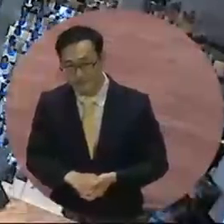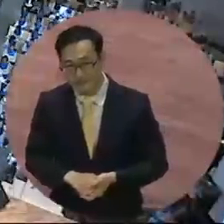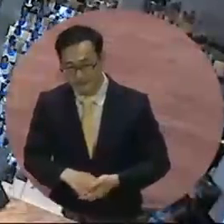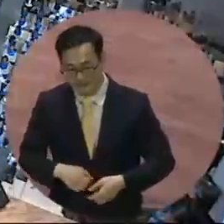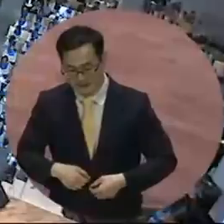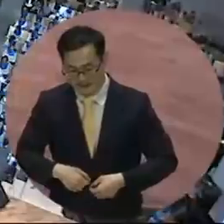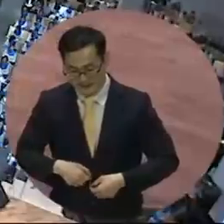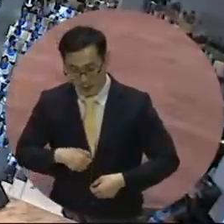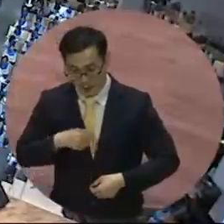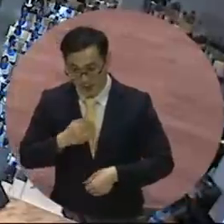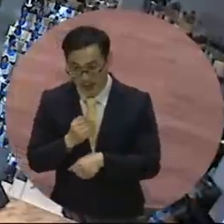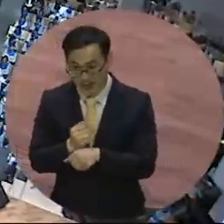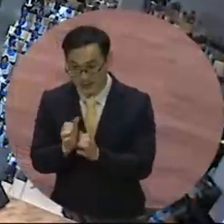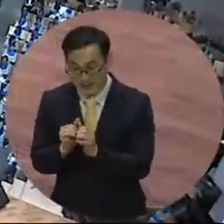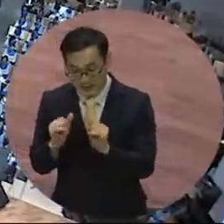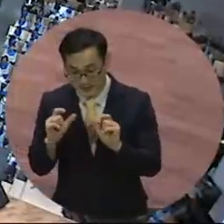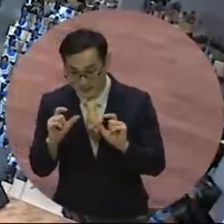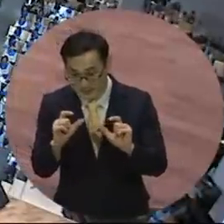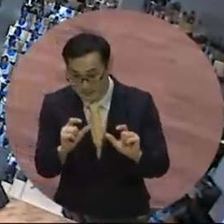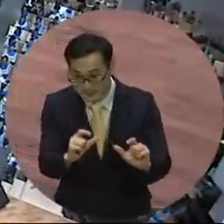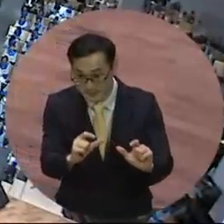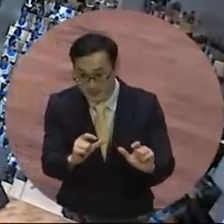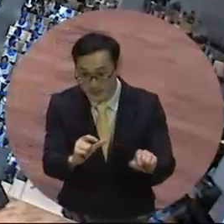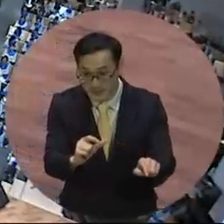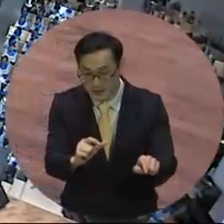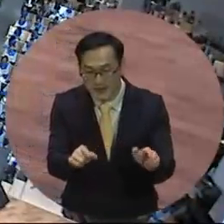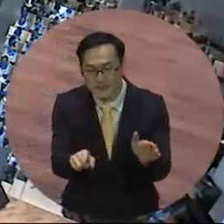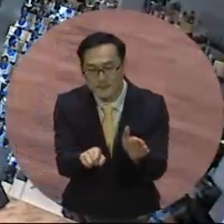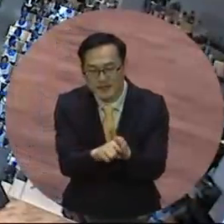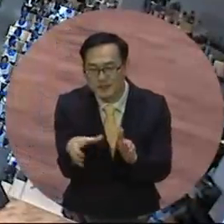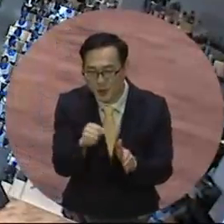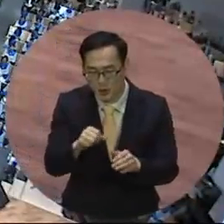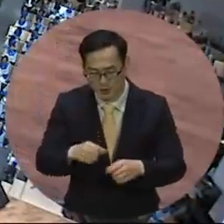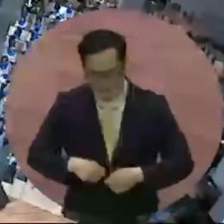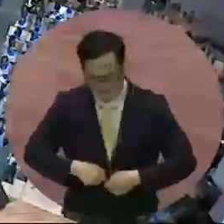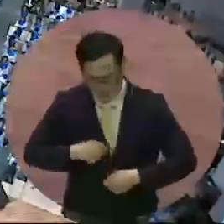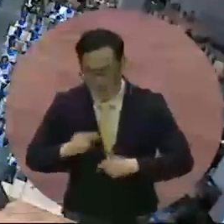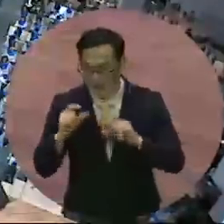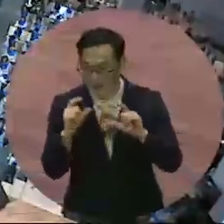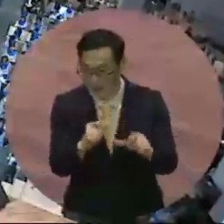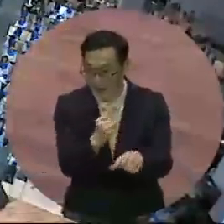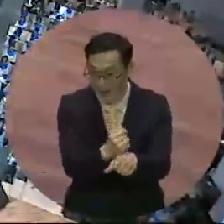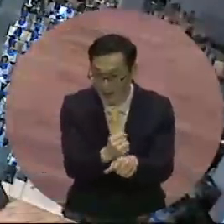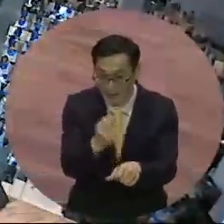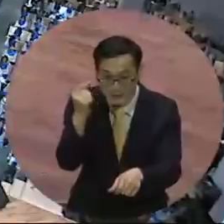자에게는 그의 믿음을 의로 여기시나니.